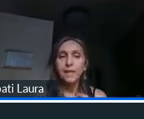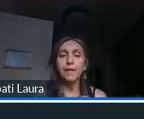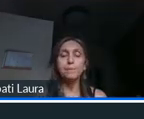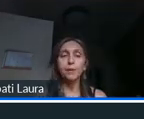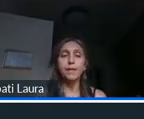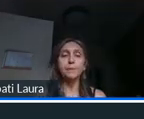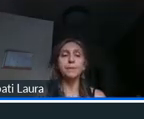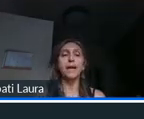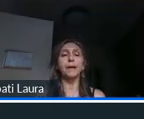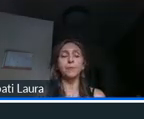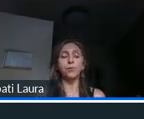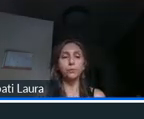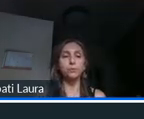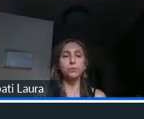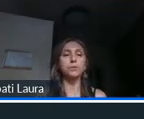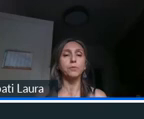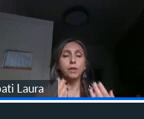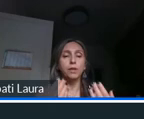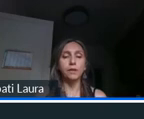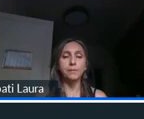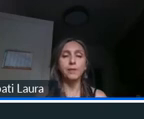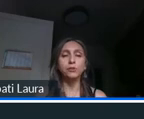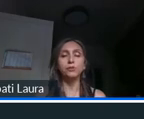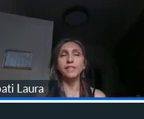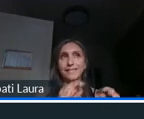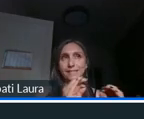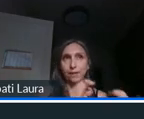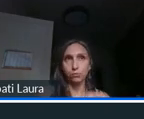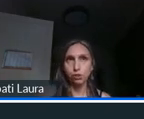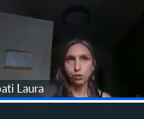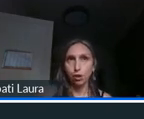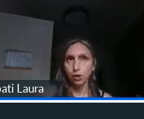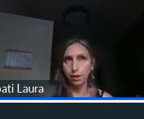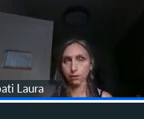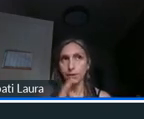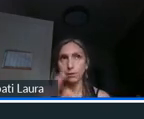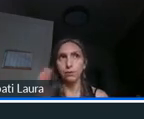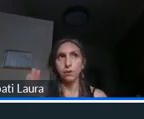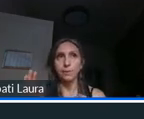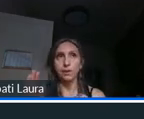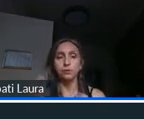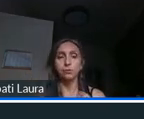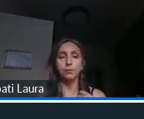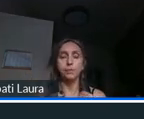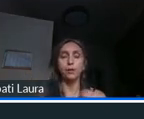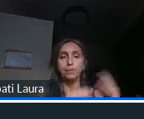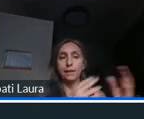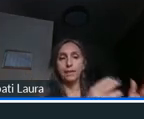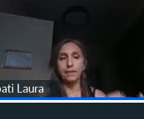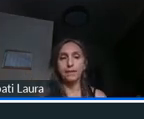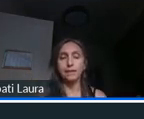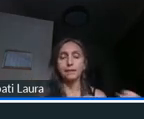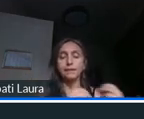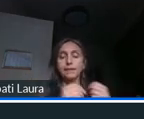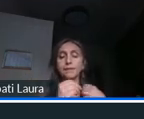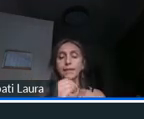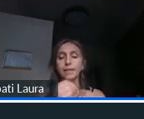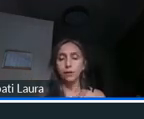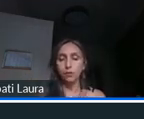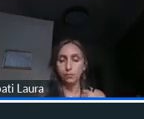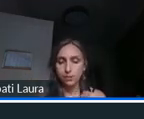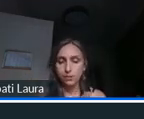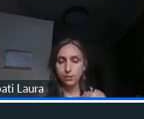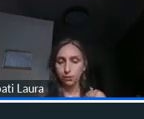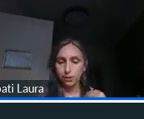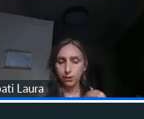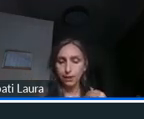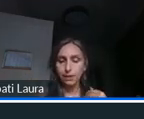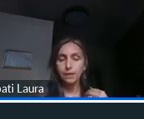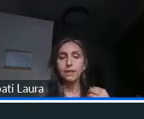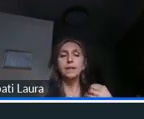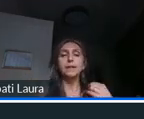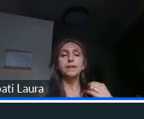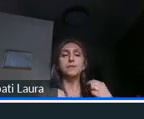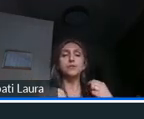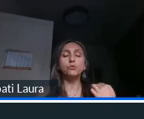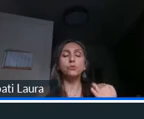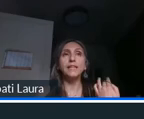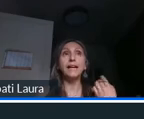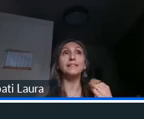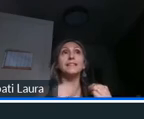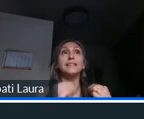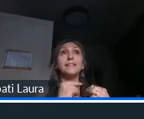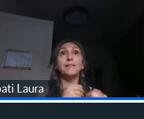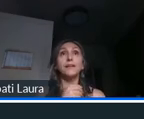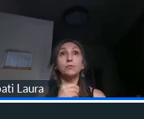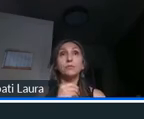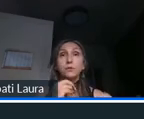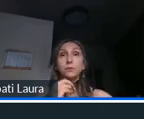pubblico. E poi abbiamo in ultimo il regolamento di esecuzione, non è un regolamento europeo pari alla direttiva della Commissione,